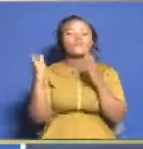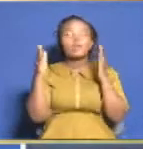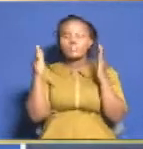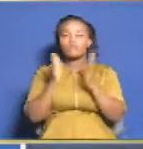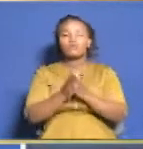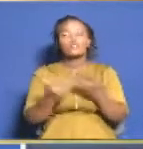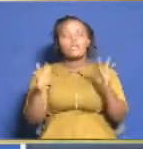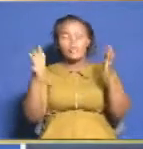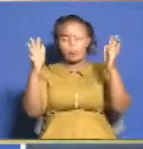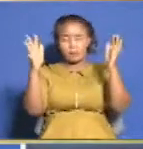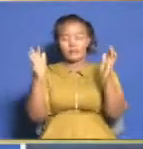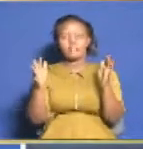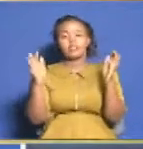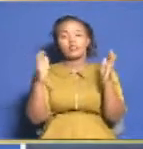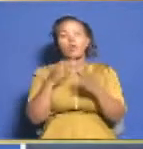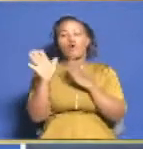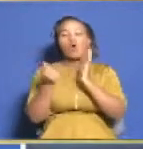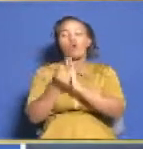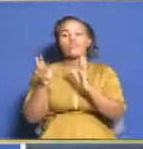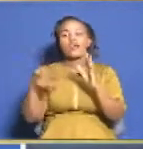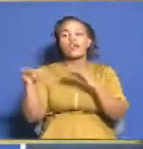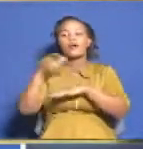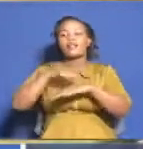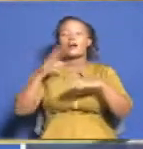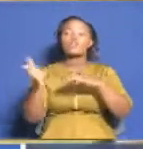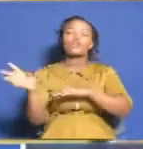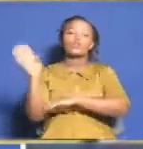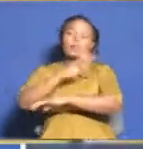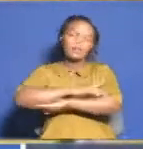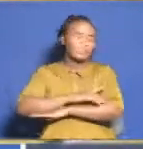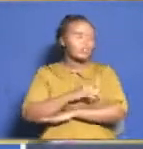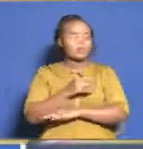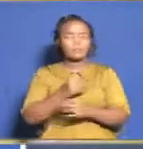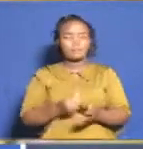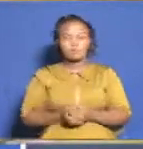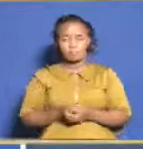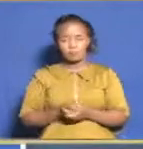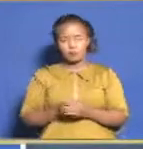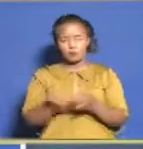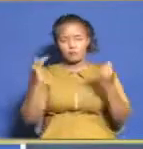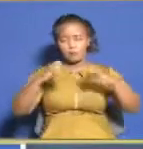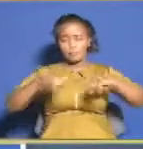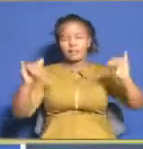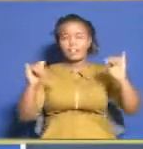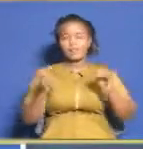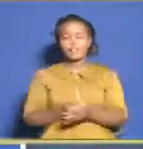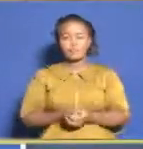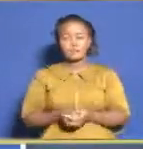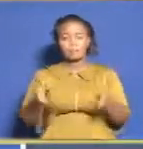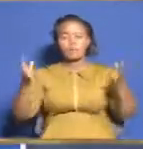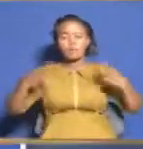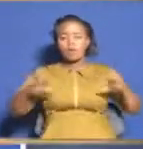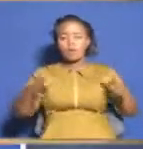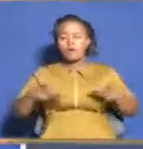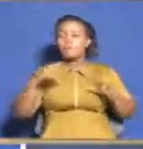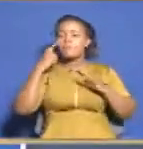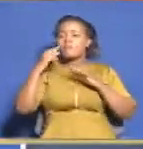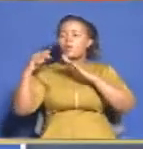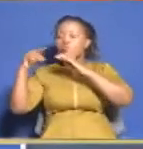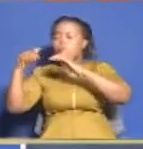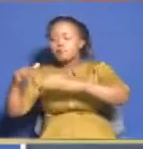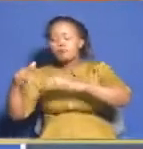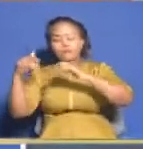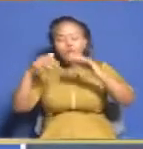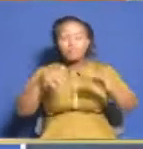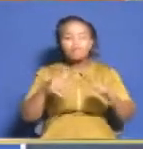kuadhimisha shughuli hii ya kitaifa ambayo ni muhimu, Madaraka. Na walioamua kufika kwenye maeneo hayo